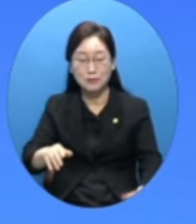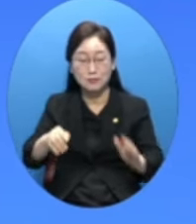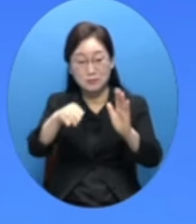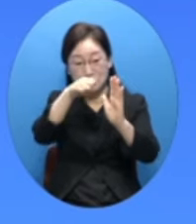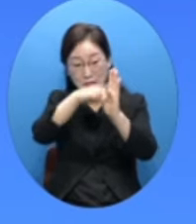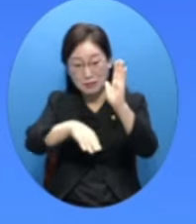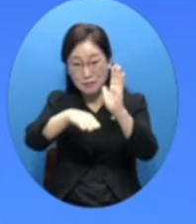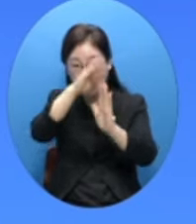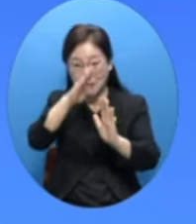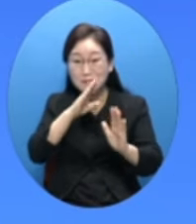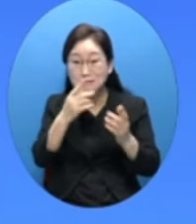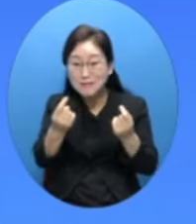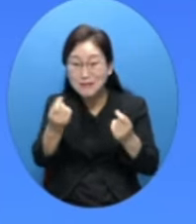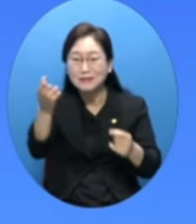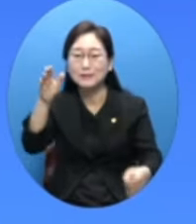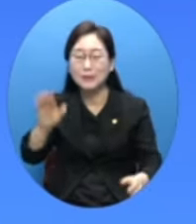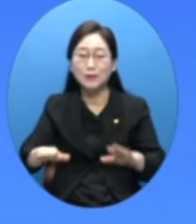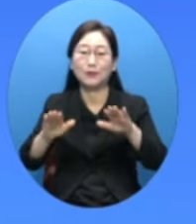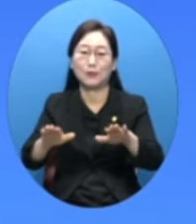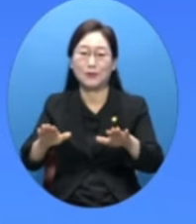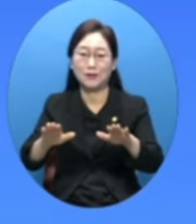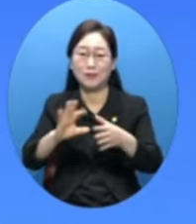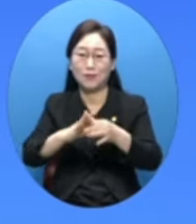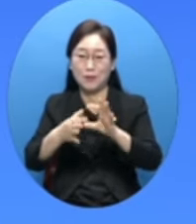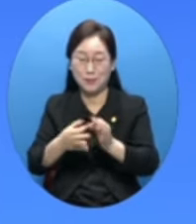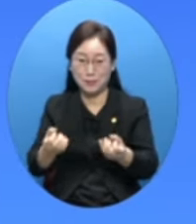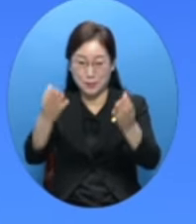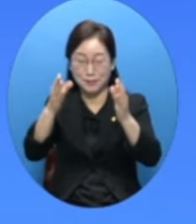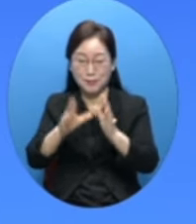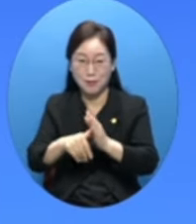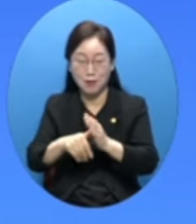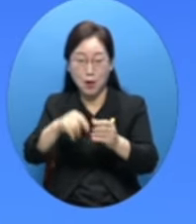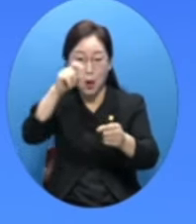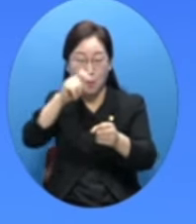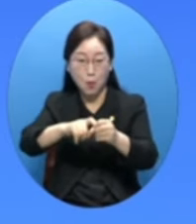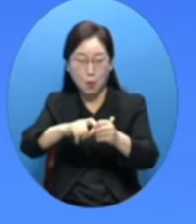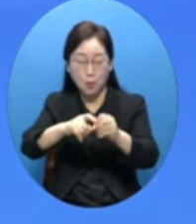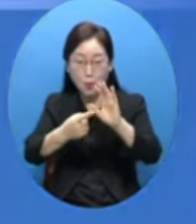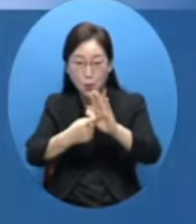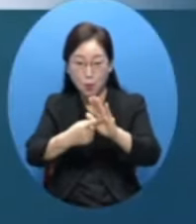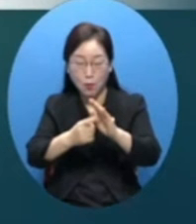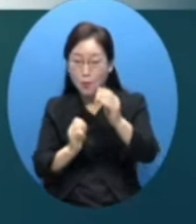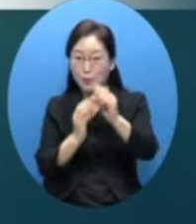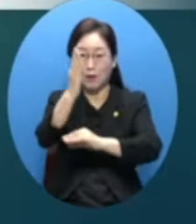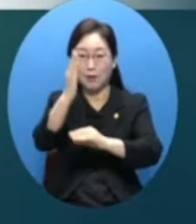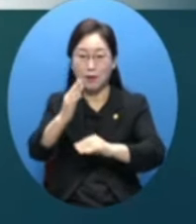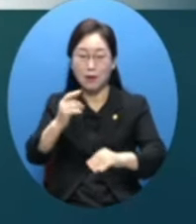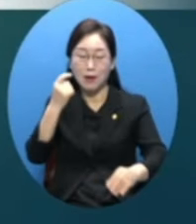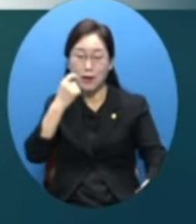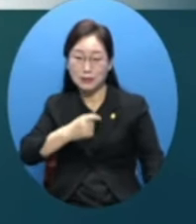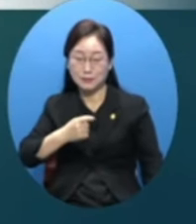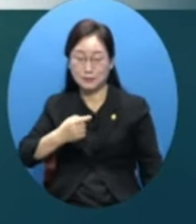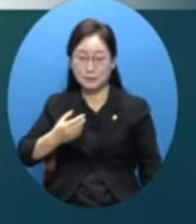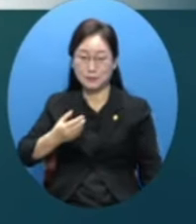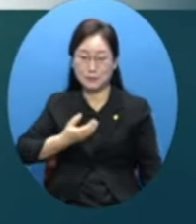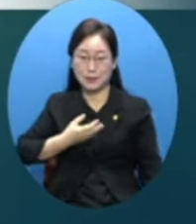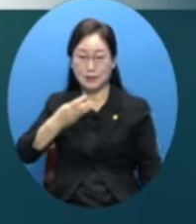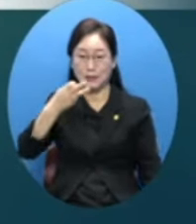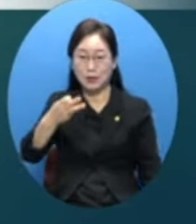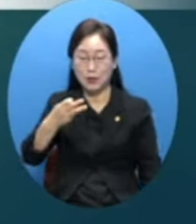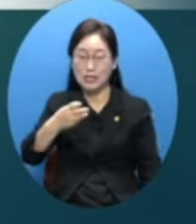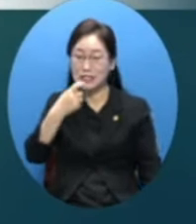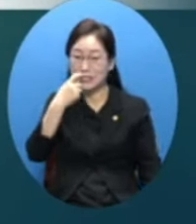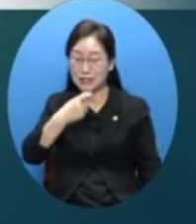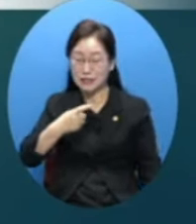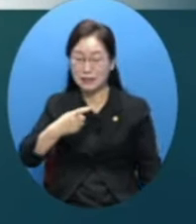있는데 이번에 목표 예상치를 훨씬 뛰어넘어서 금메달 13개, 은메달